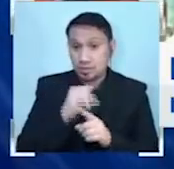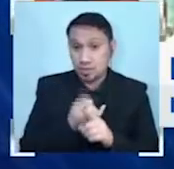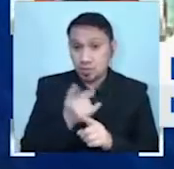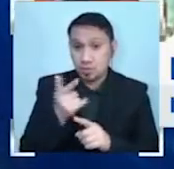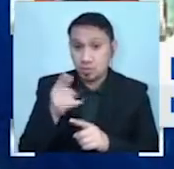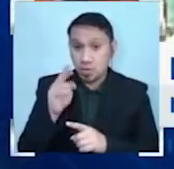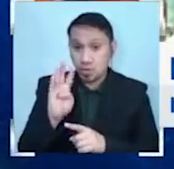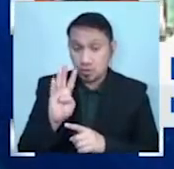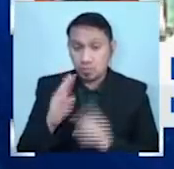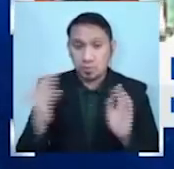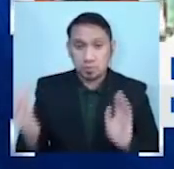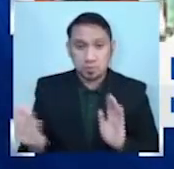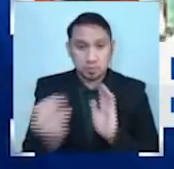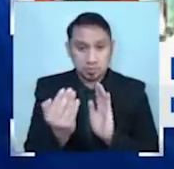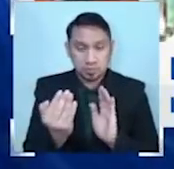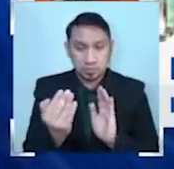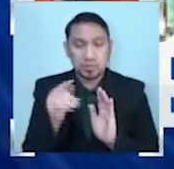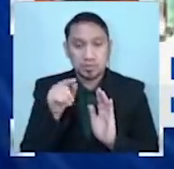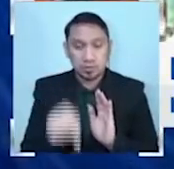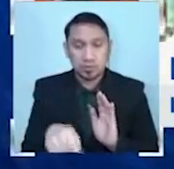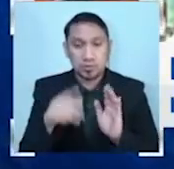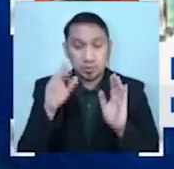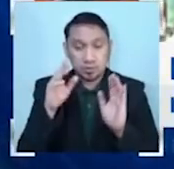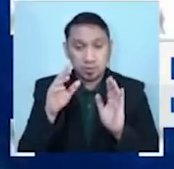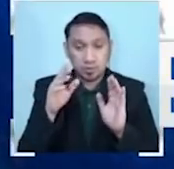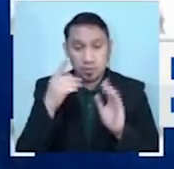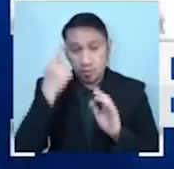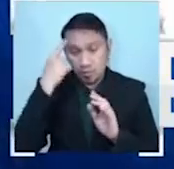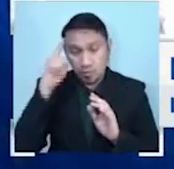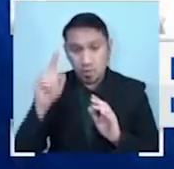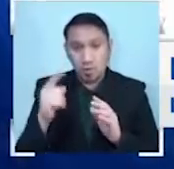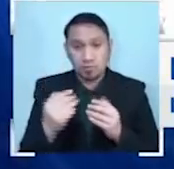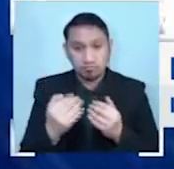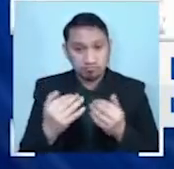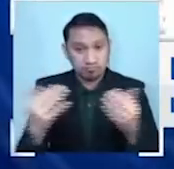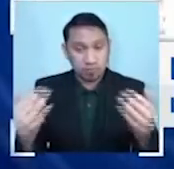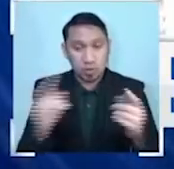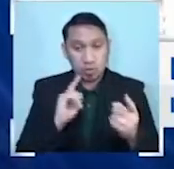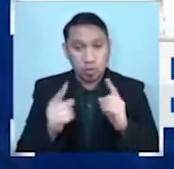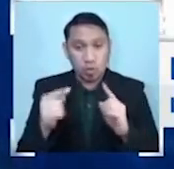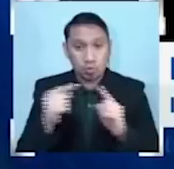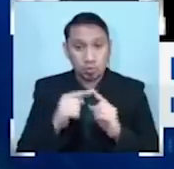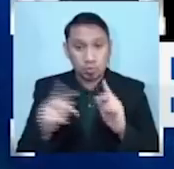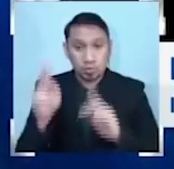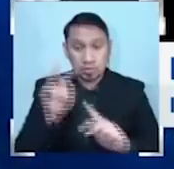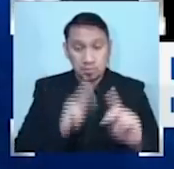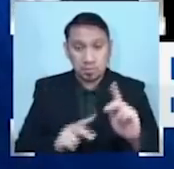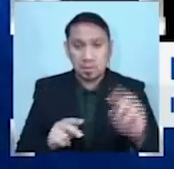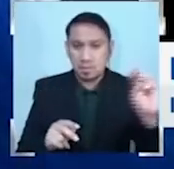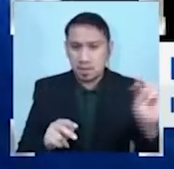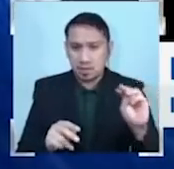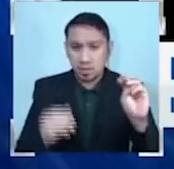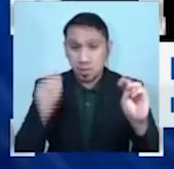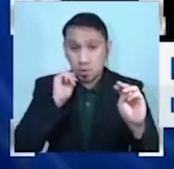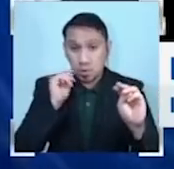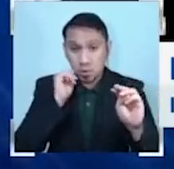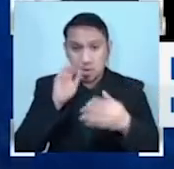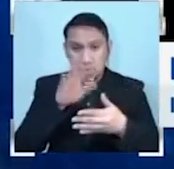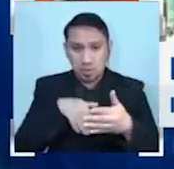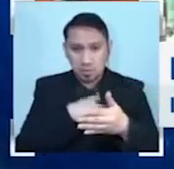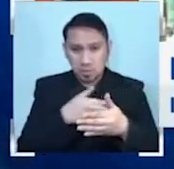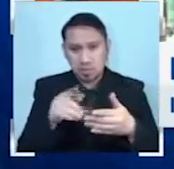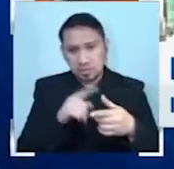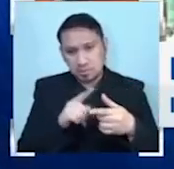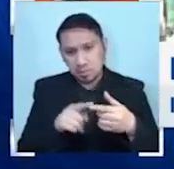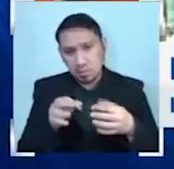humarap sa publiko ang Pangulo para sa kanyang lingguhan talk to the people. Lunes ang kadalasang schedule nito. Minsan nauuro ng araw, pero ngayong